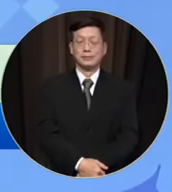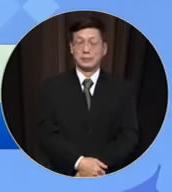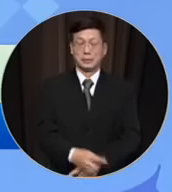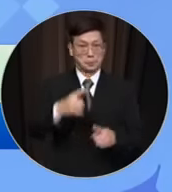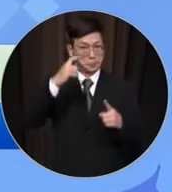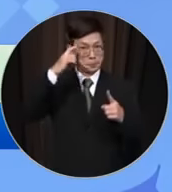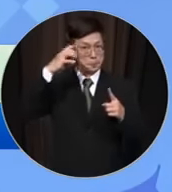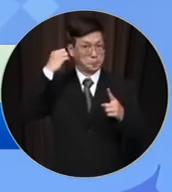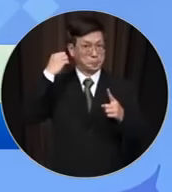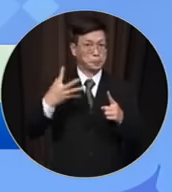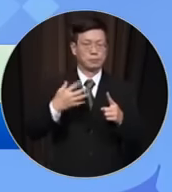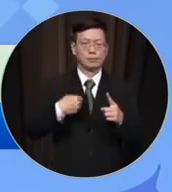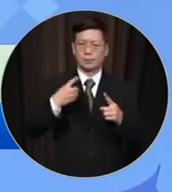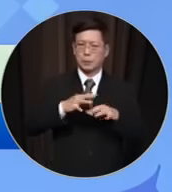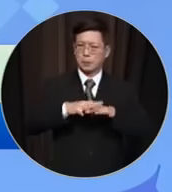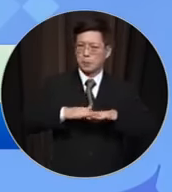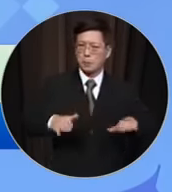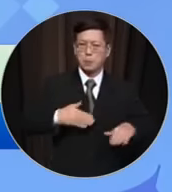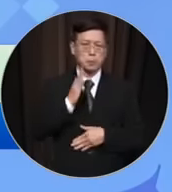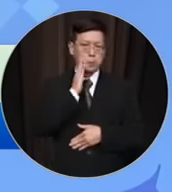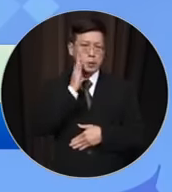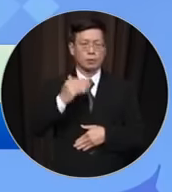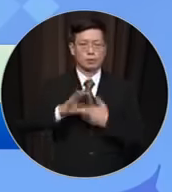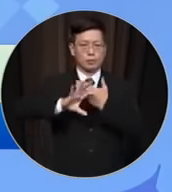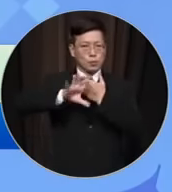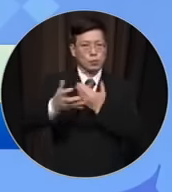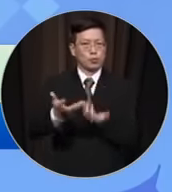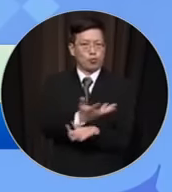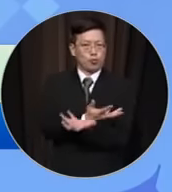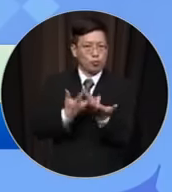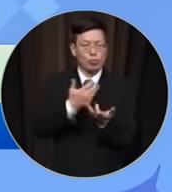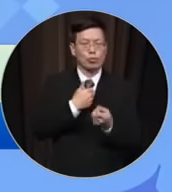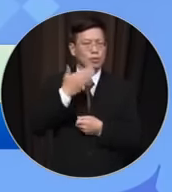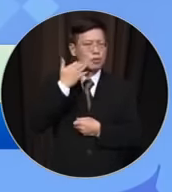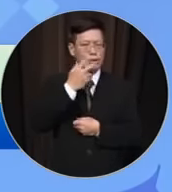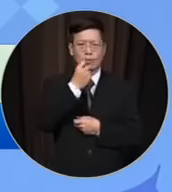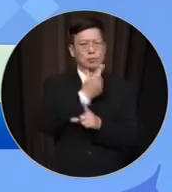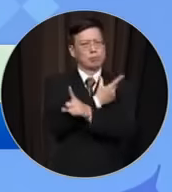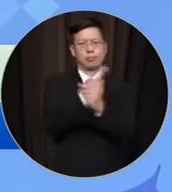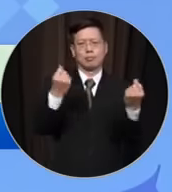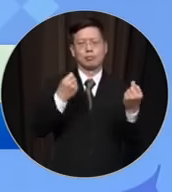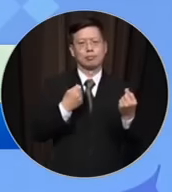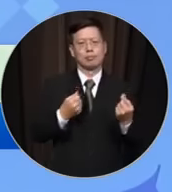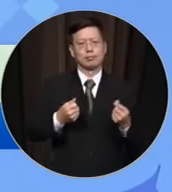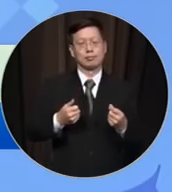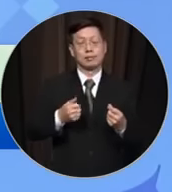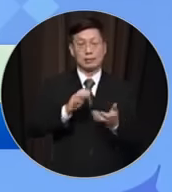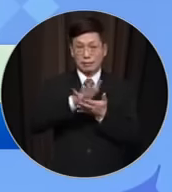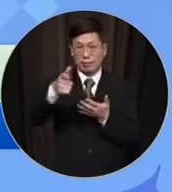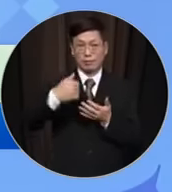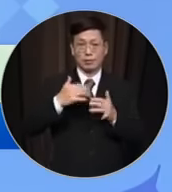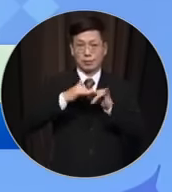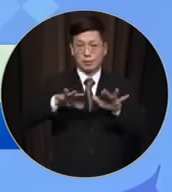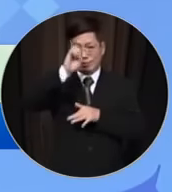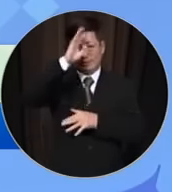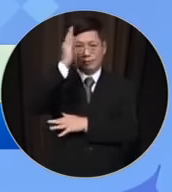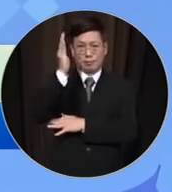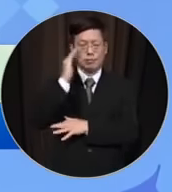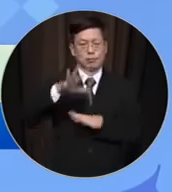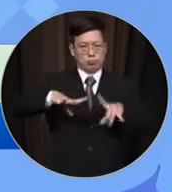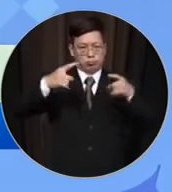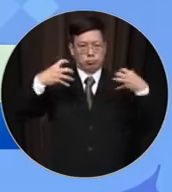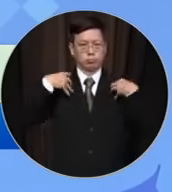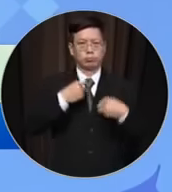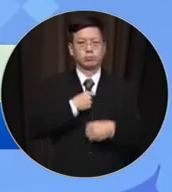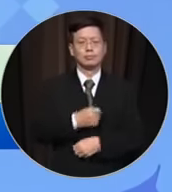创造一个稳定而友善的国际环境是不分蓝绿超越政治的全民共识，也是未来民进党政府的首要